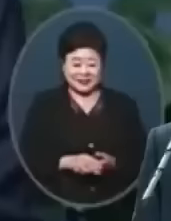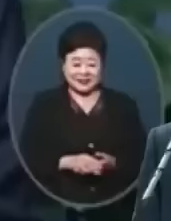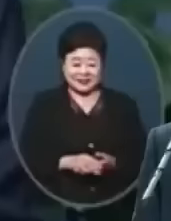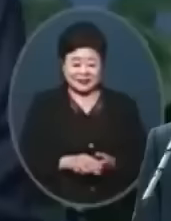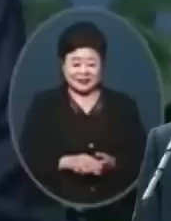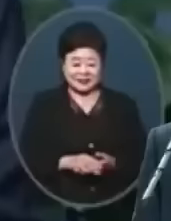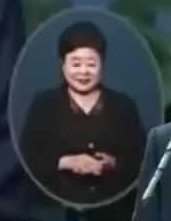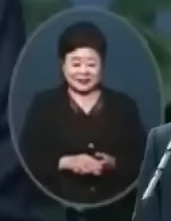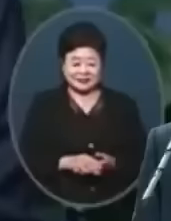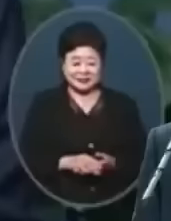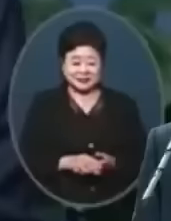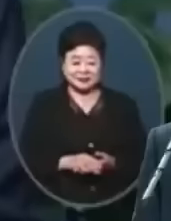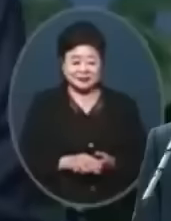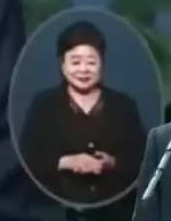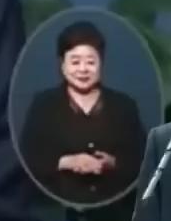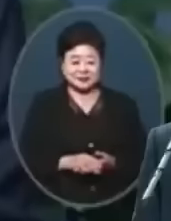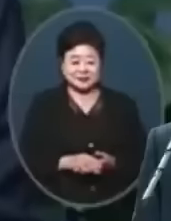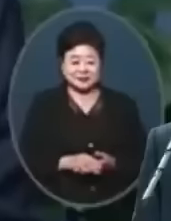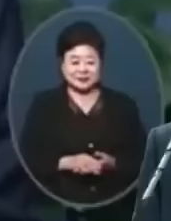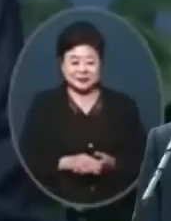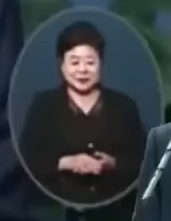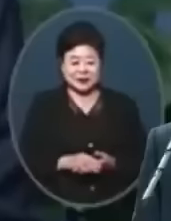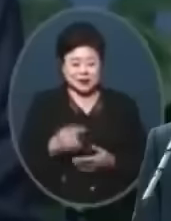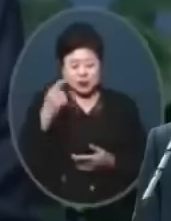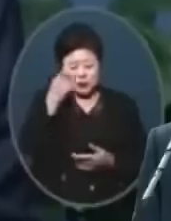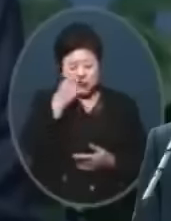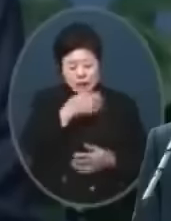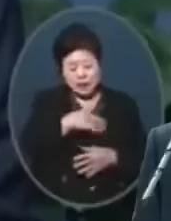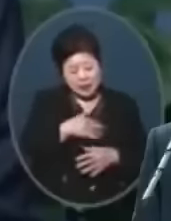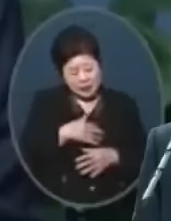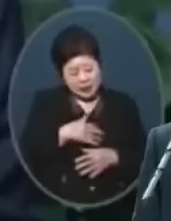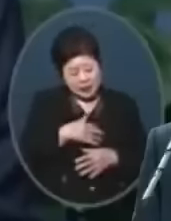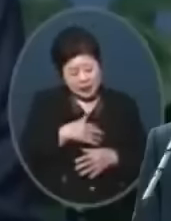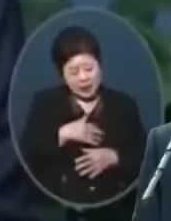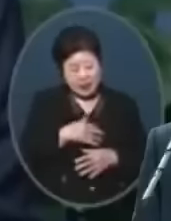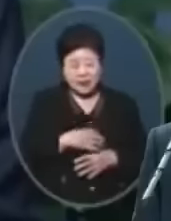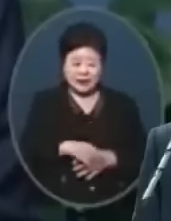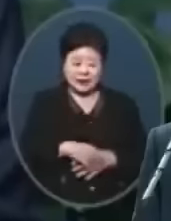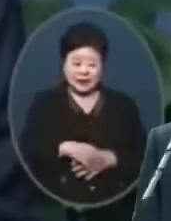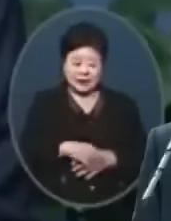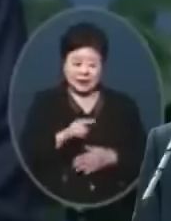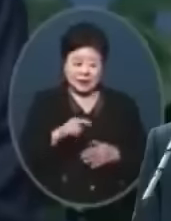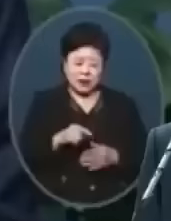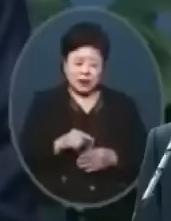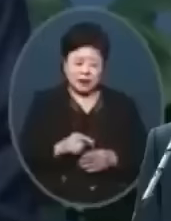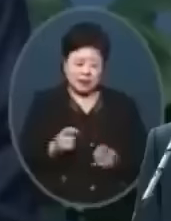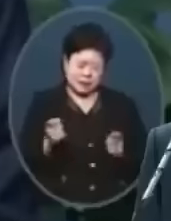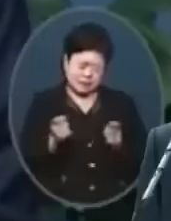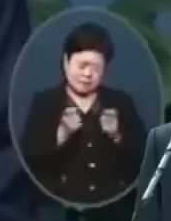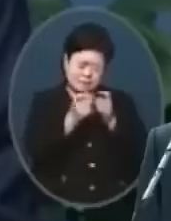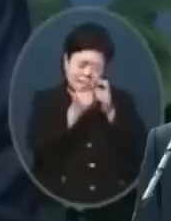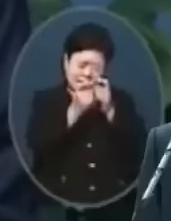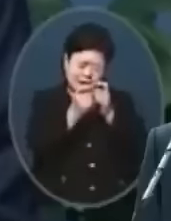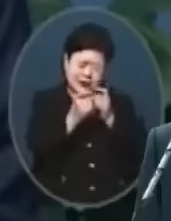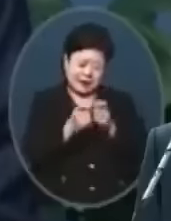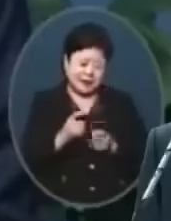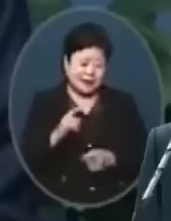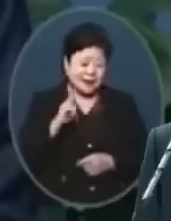이 라헬이 안력이 좀 약해서 그렇지 아주 마음에 쏙 드는